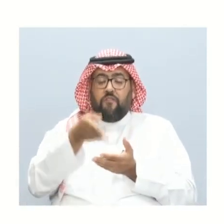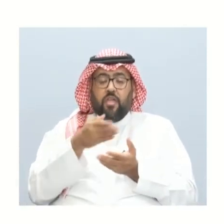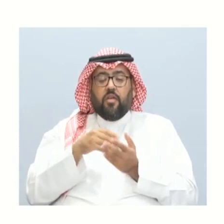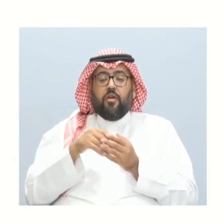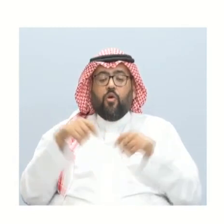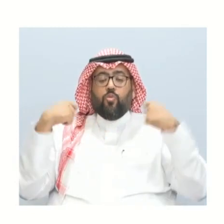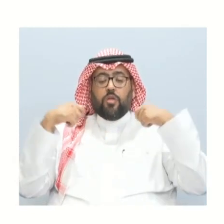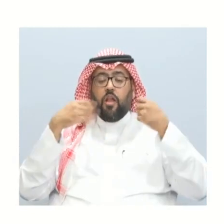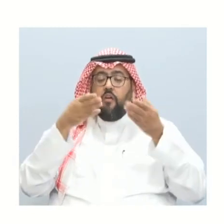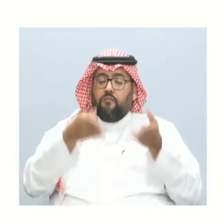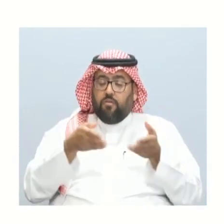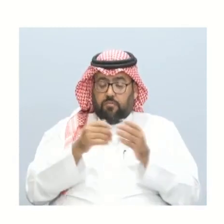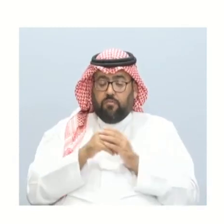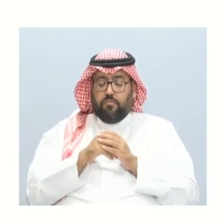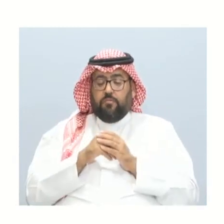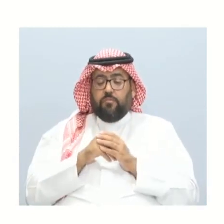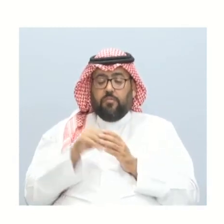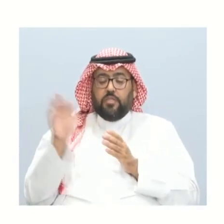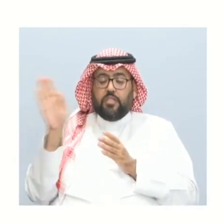والوزارات والسفارات